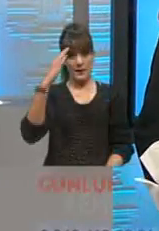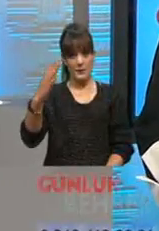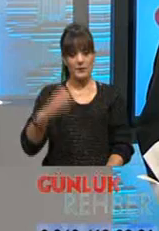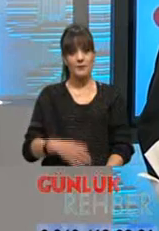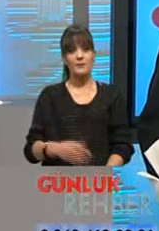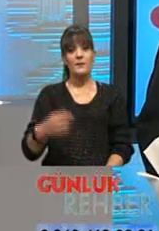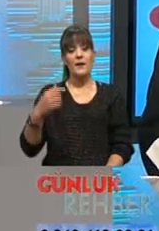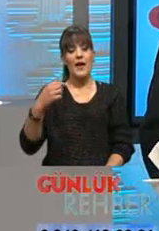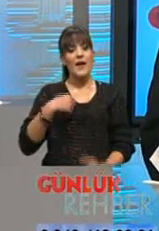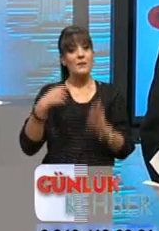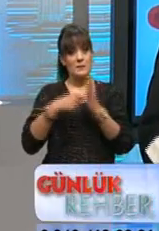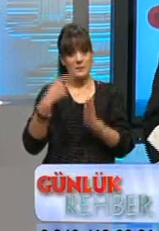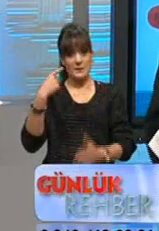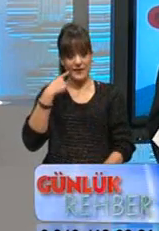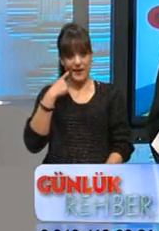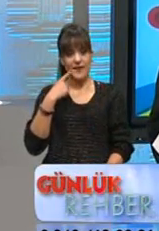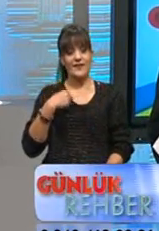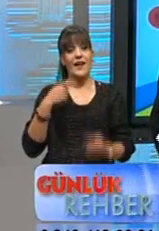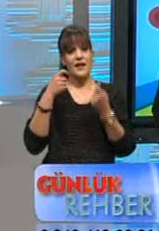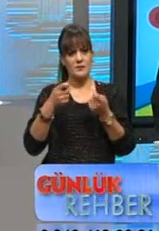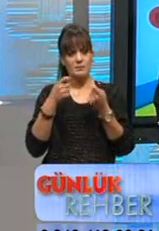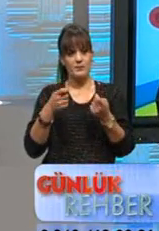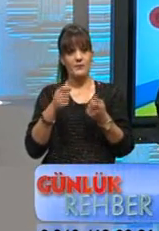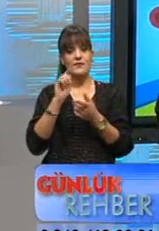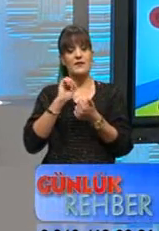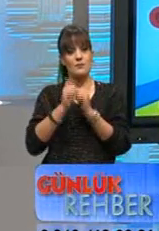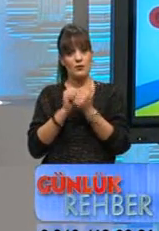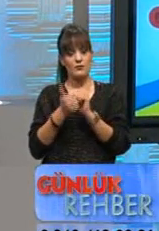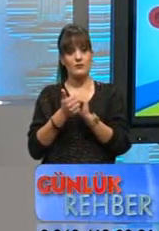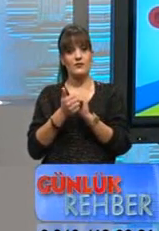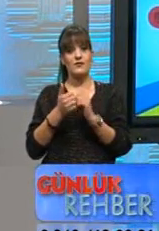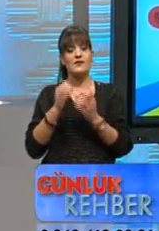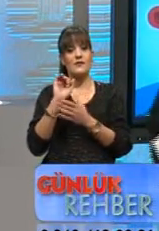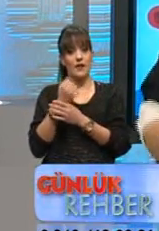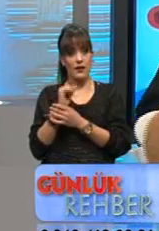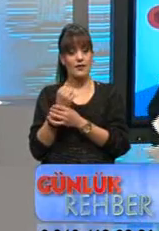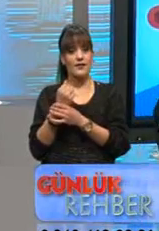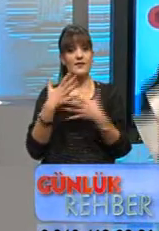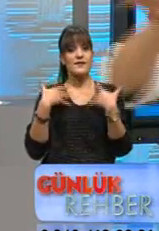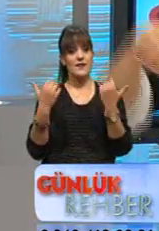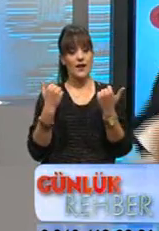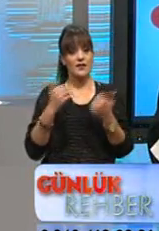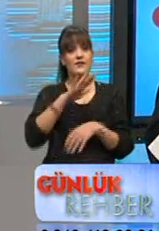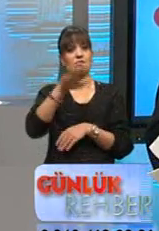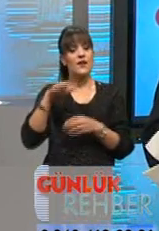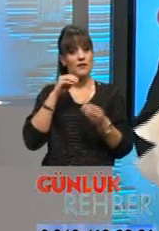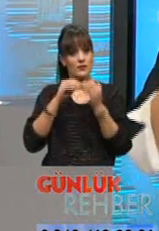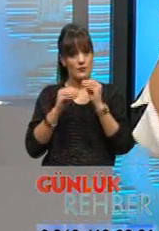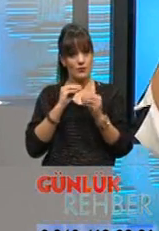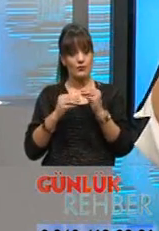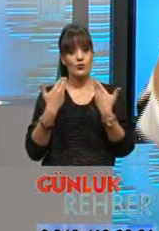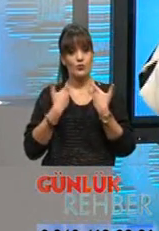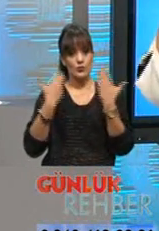Merhabalar efendim, ben Pınar Ayhan. Eğitim, spor, sanat, sağlık, çevre